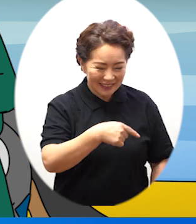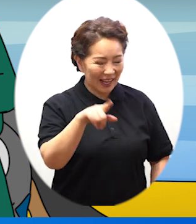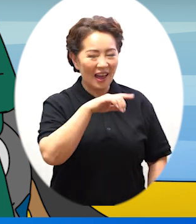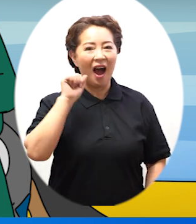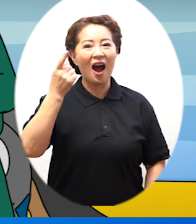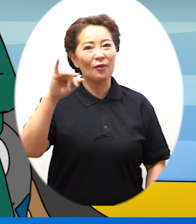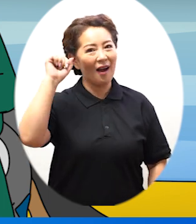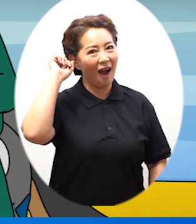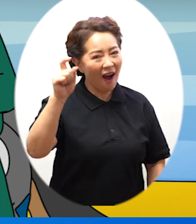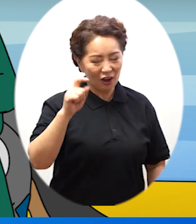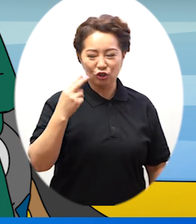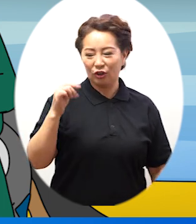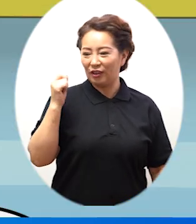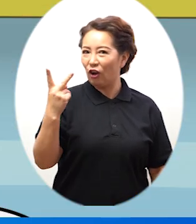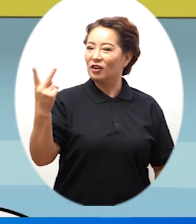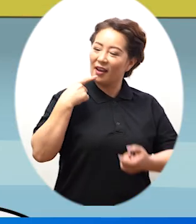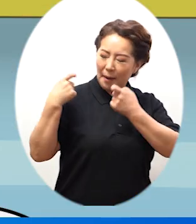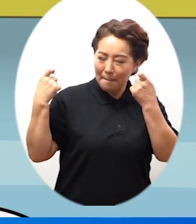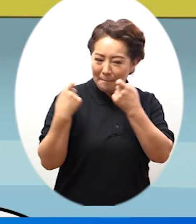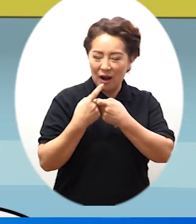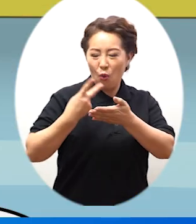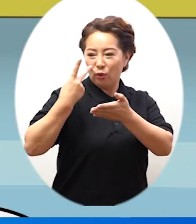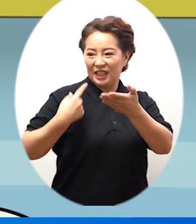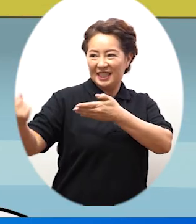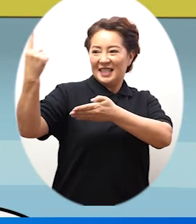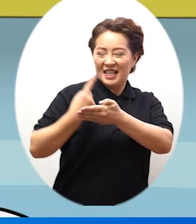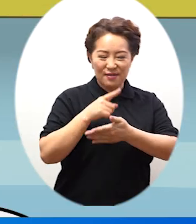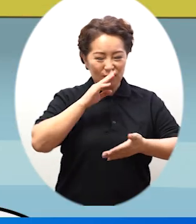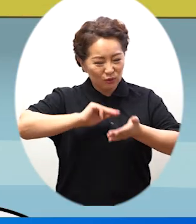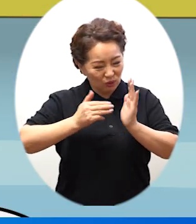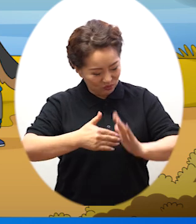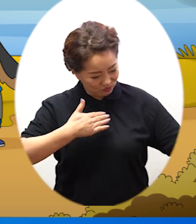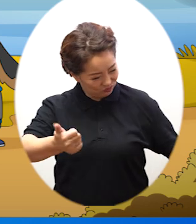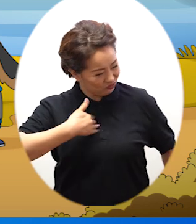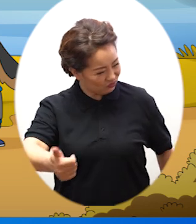ах цогтоох хоёртой тохироод та нарын араас үлгэрлөө орж ирэхийг нь төлөвлөсөн байхгүй юу да?